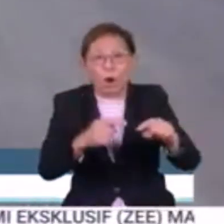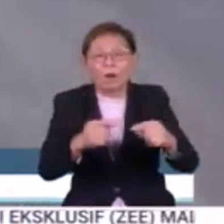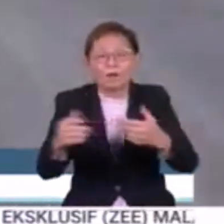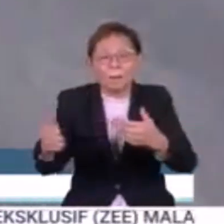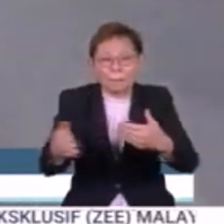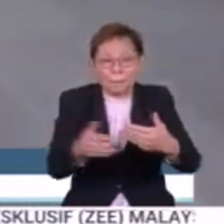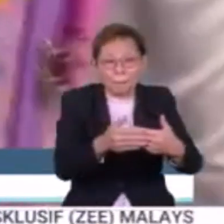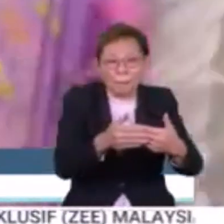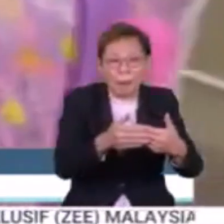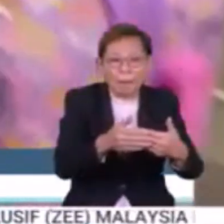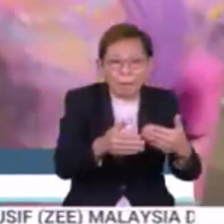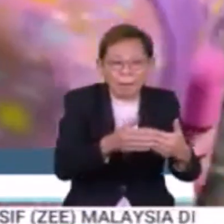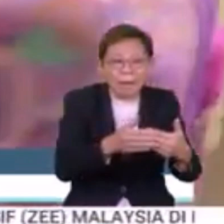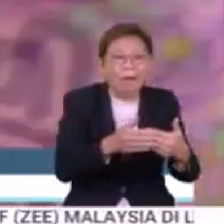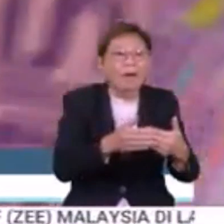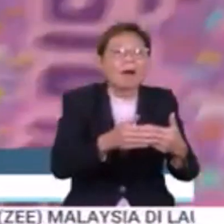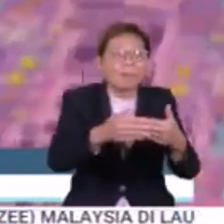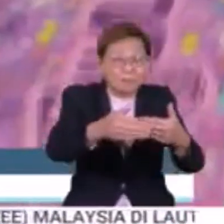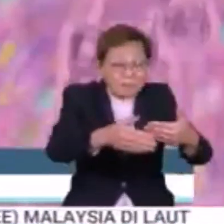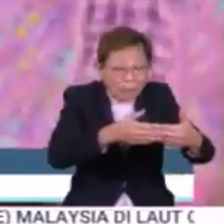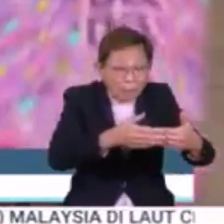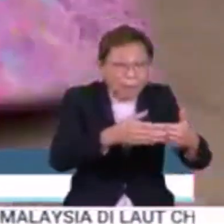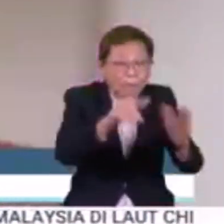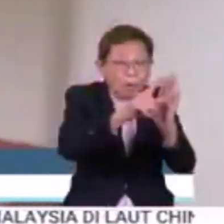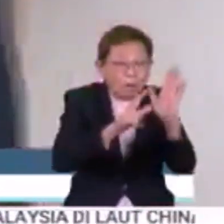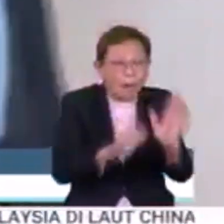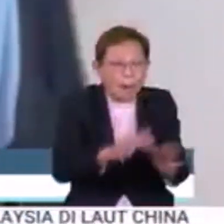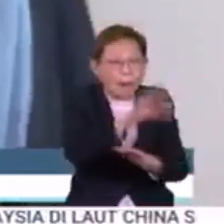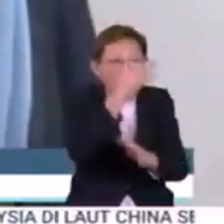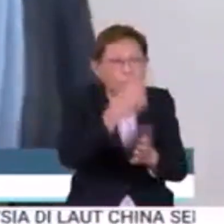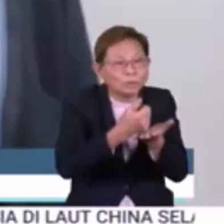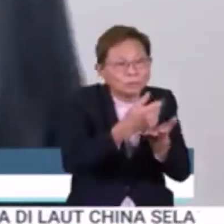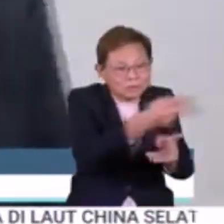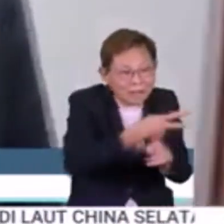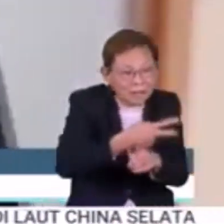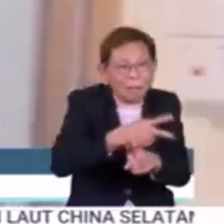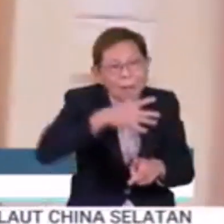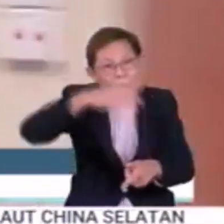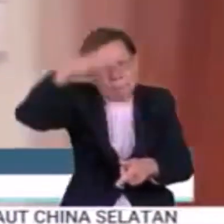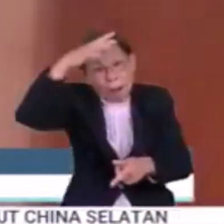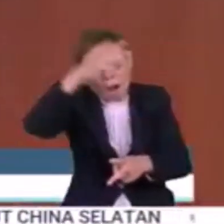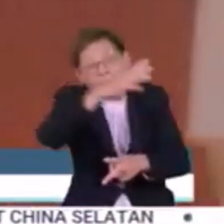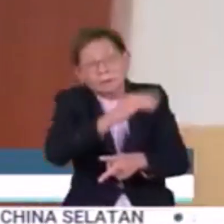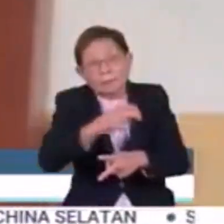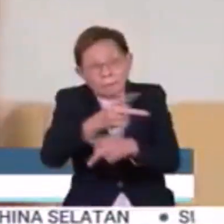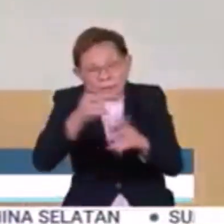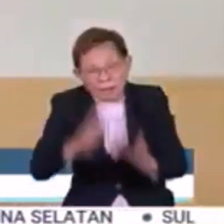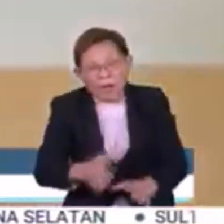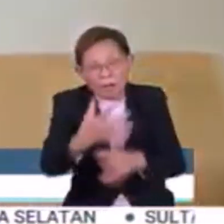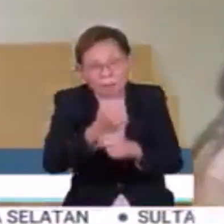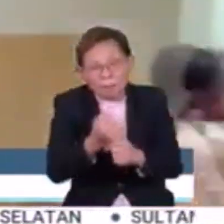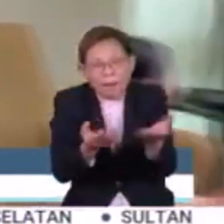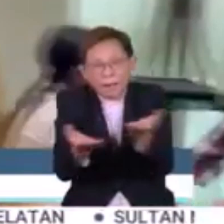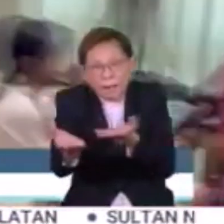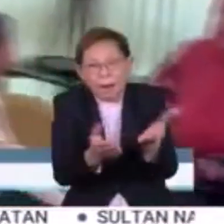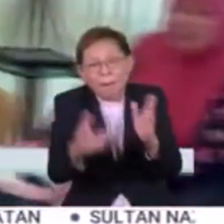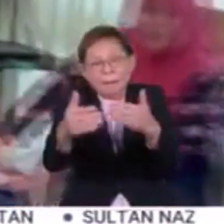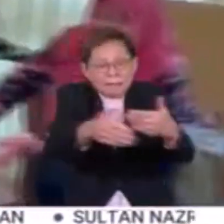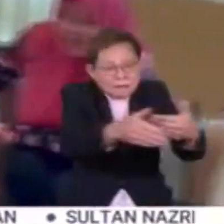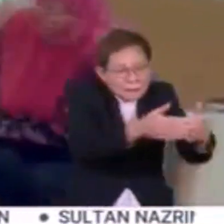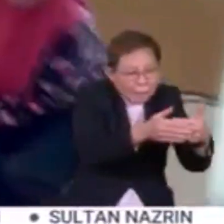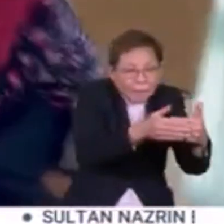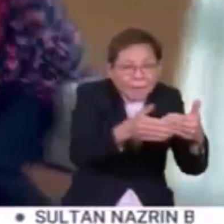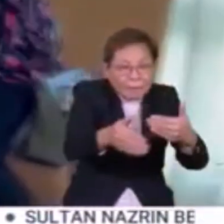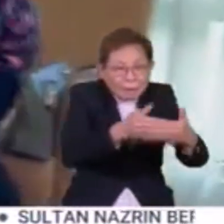pendamping guaman yang dilantik mewakilinya. Justru ibu bapa atau penjaga disaran untuk mendapatkan khidmat pendamping guaman